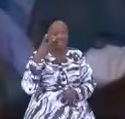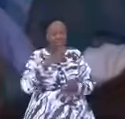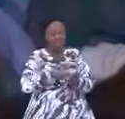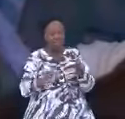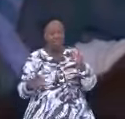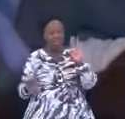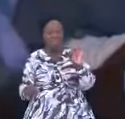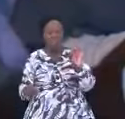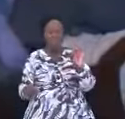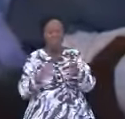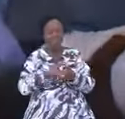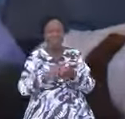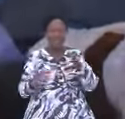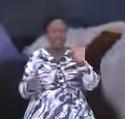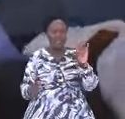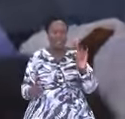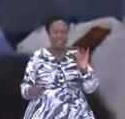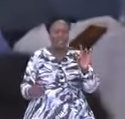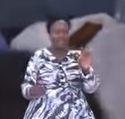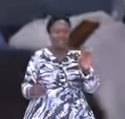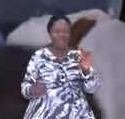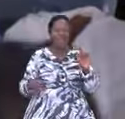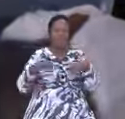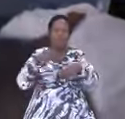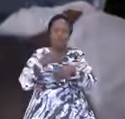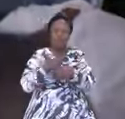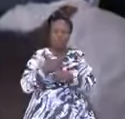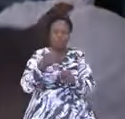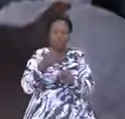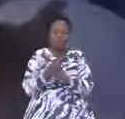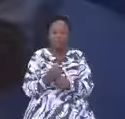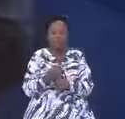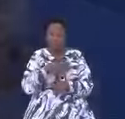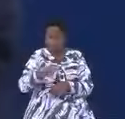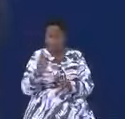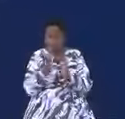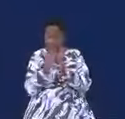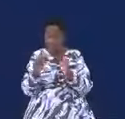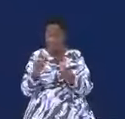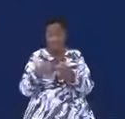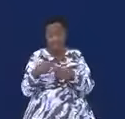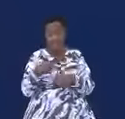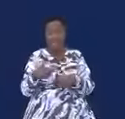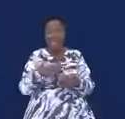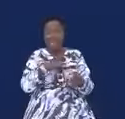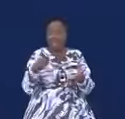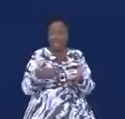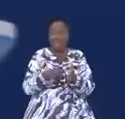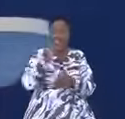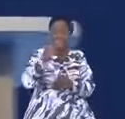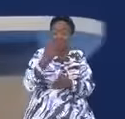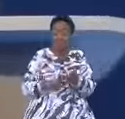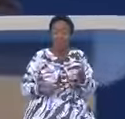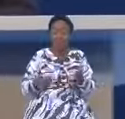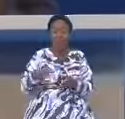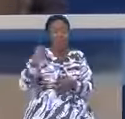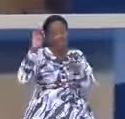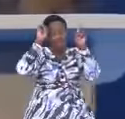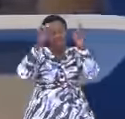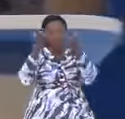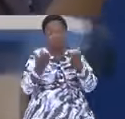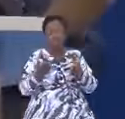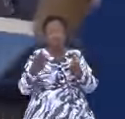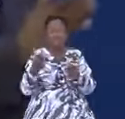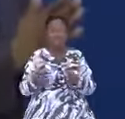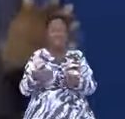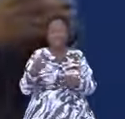et no 10 il prie toujours et voici ce qu'il veut que le dieu tout puissant face pour